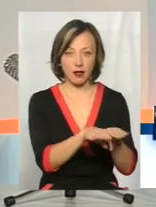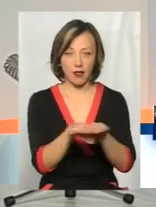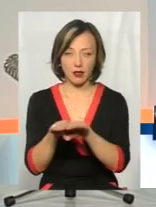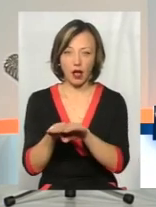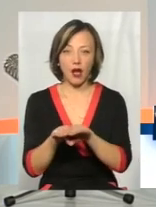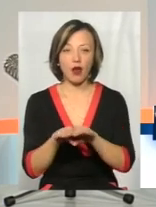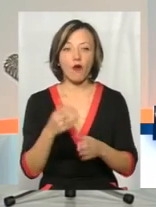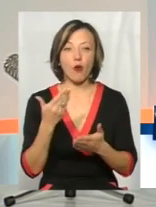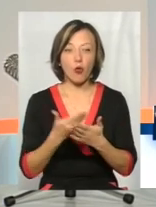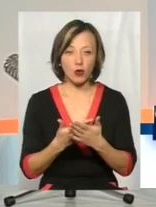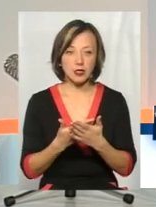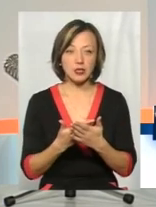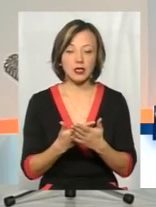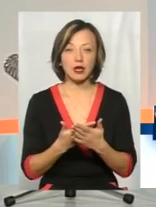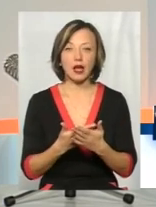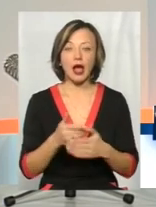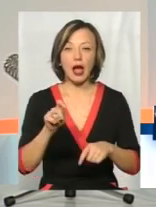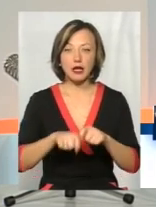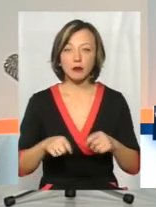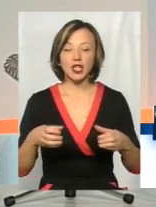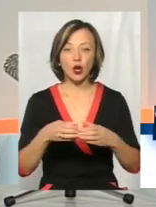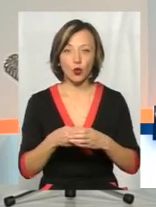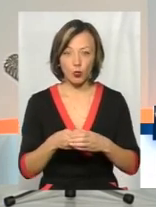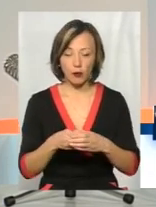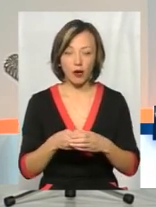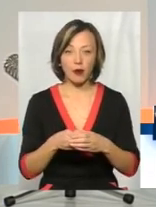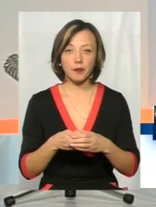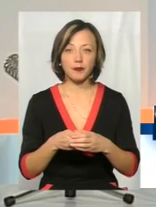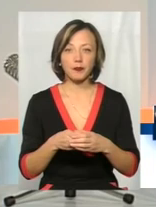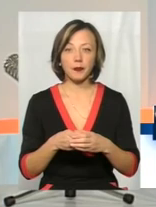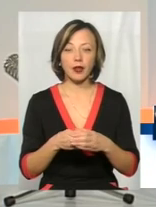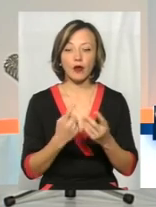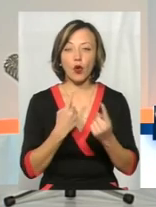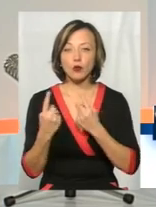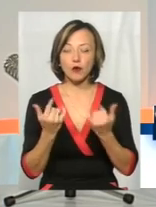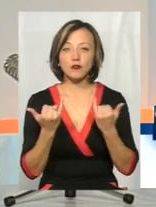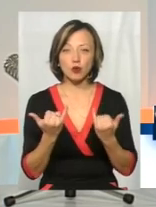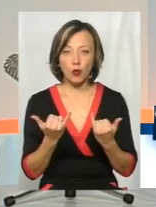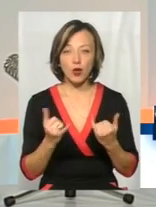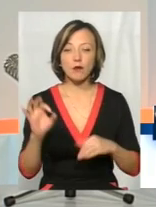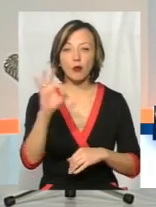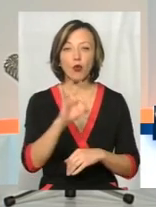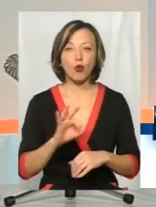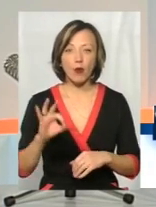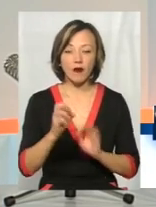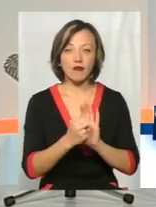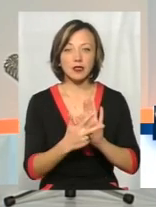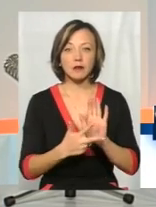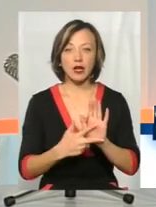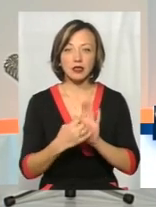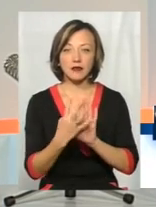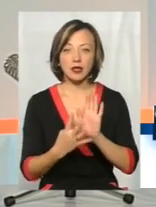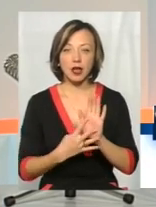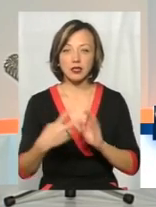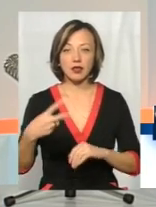ланка. Ось експертна група і розмови сьогодні вже йдуть про 18-й,